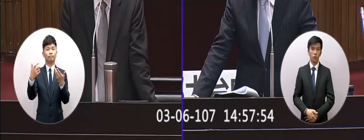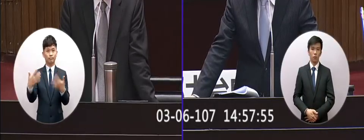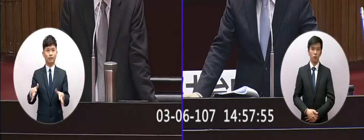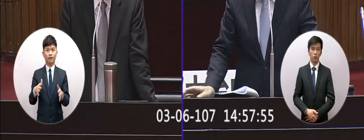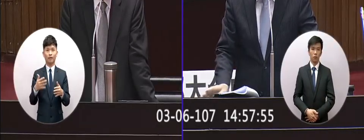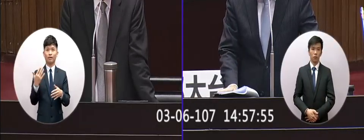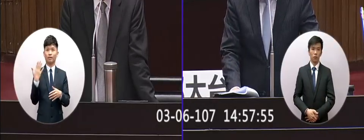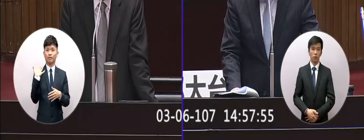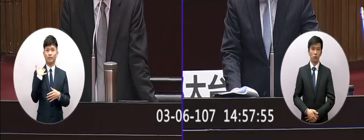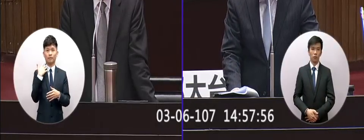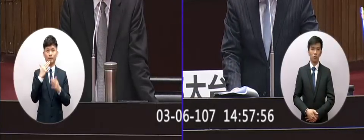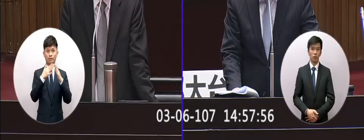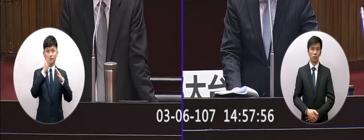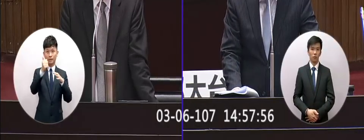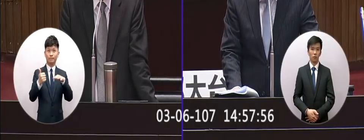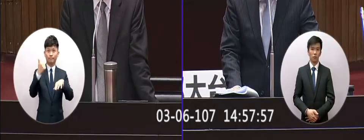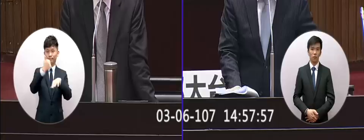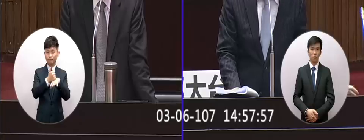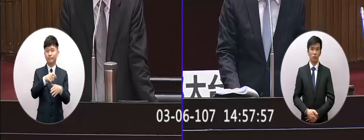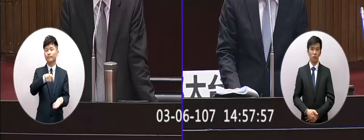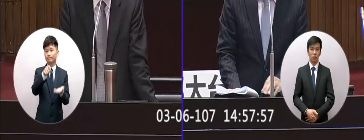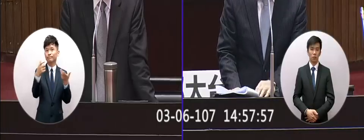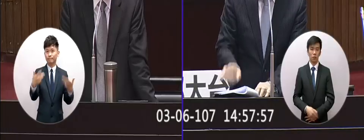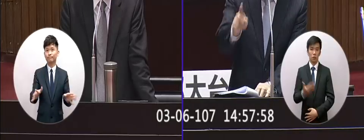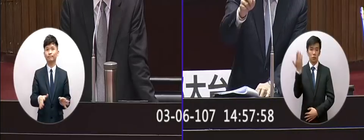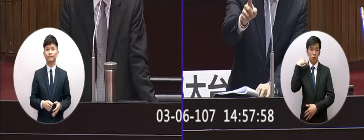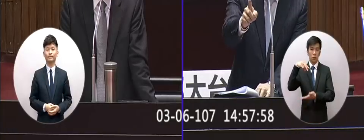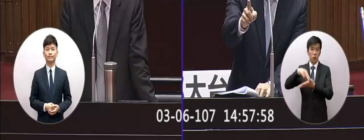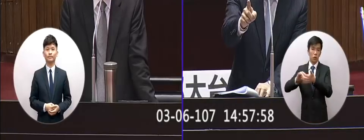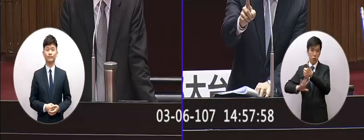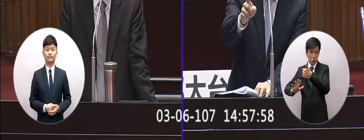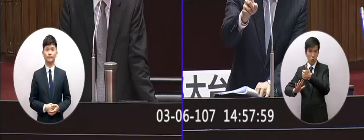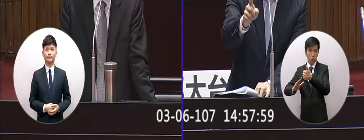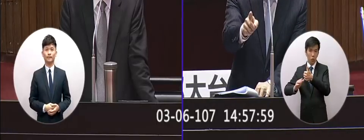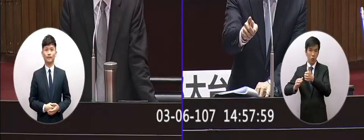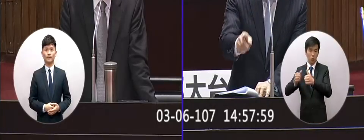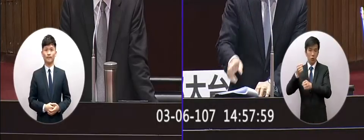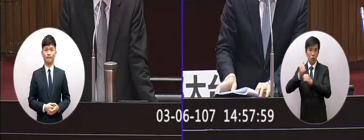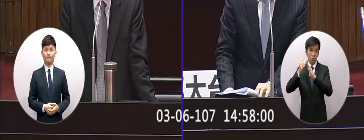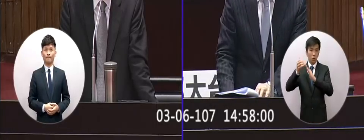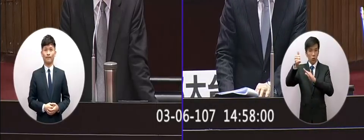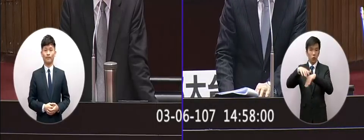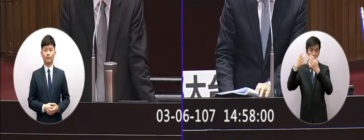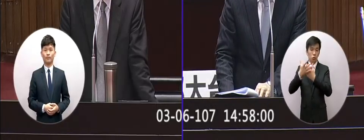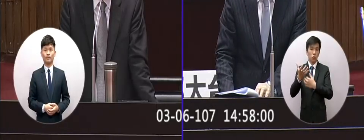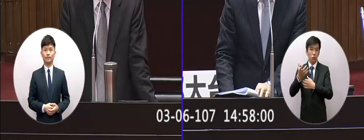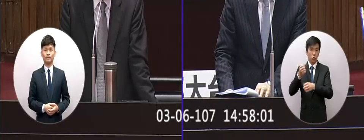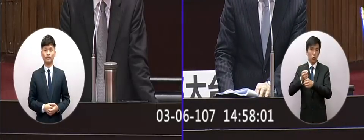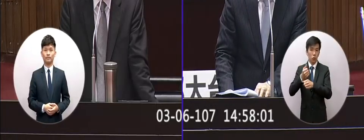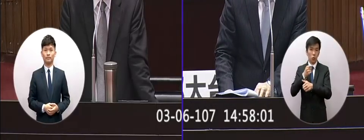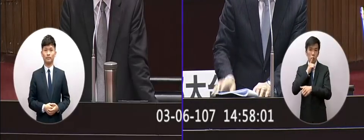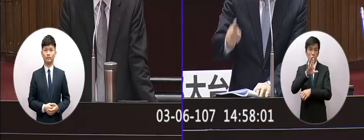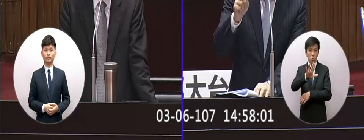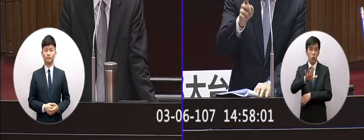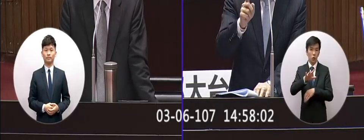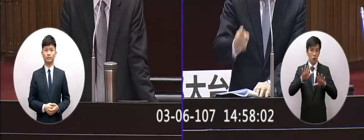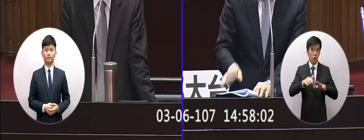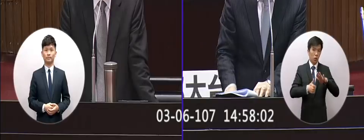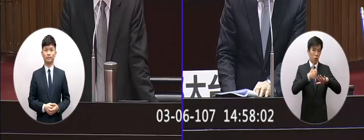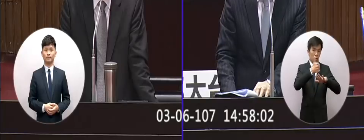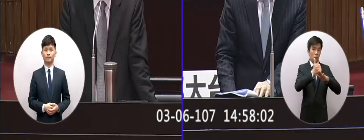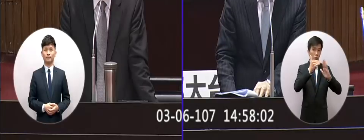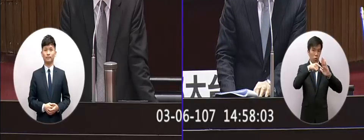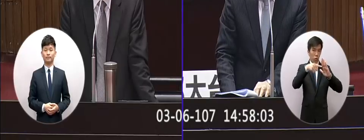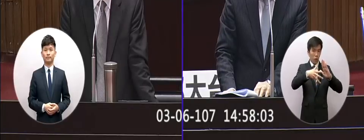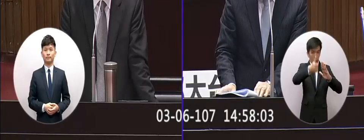长也这样主张。 当立委、当市长都有这样的，像你当院长，你有权决定很多事情，尤其是迁